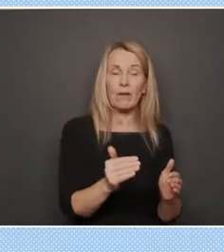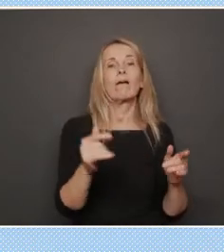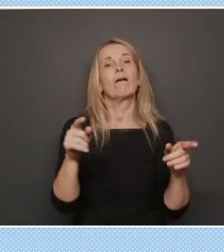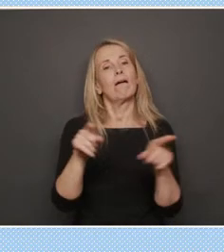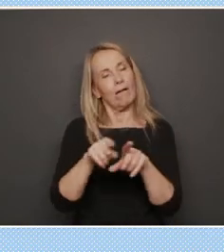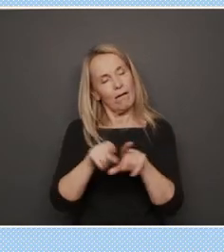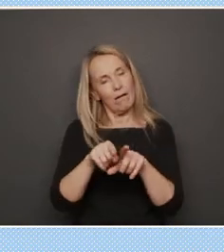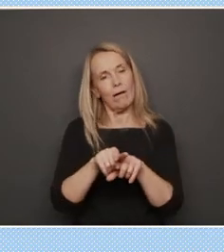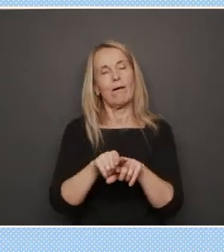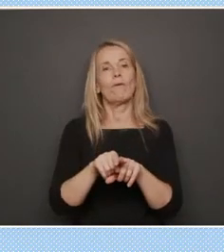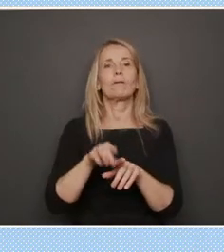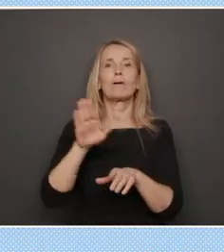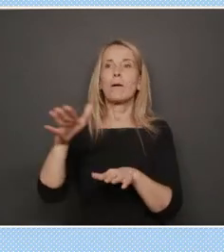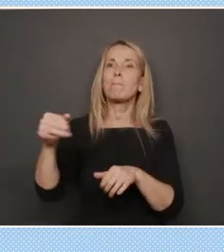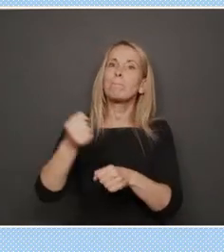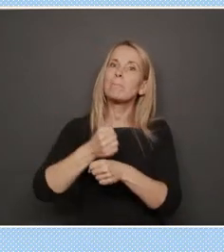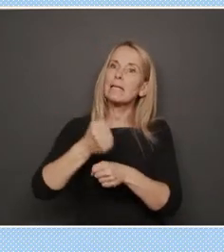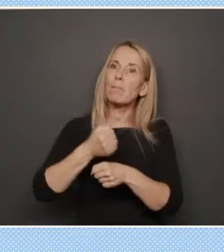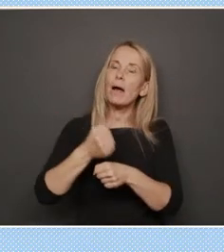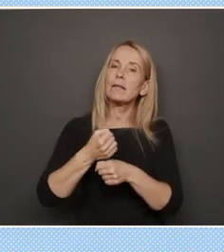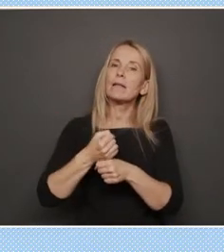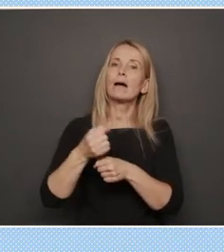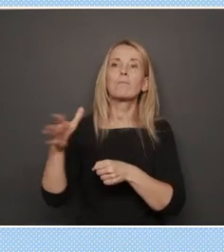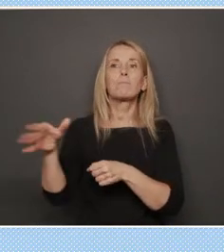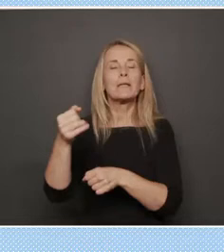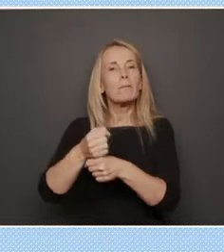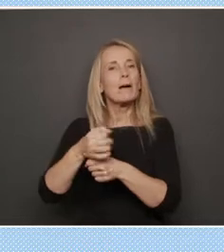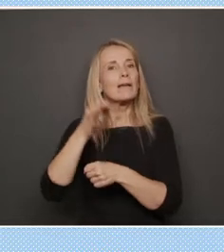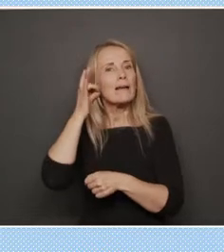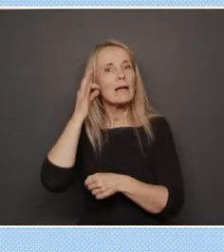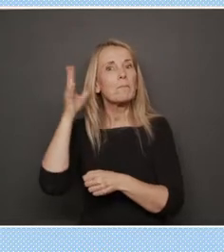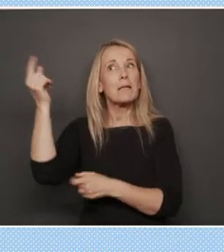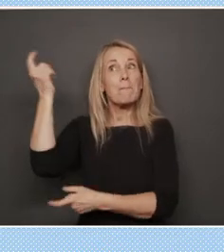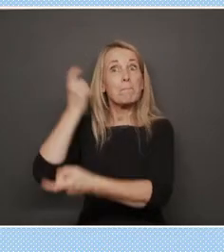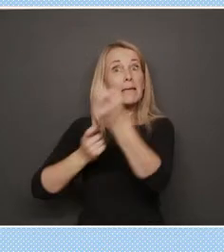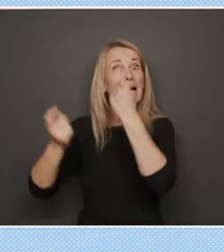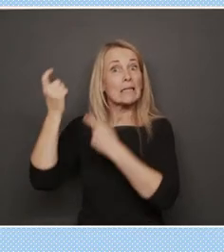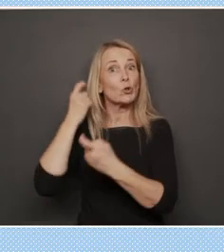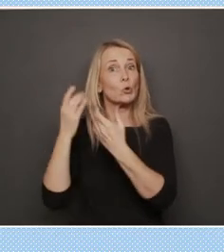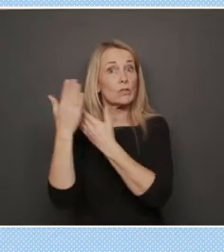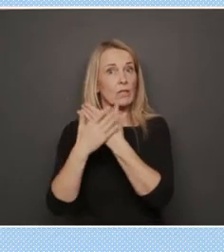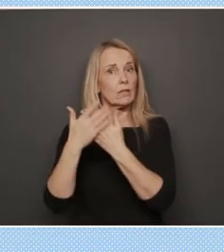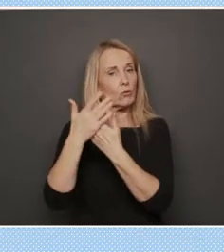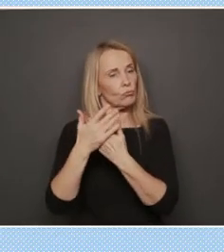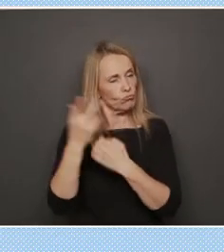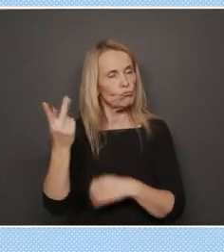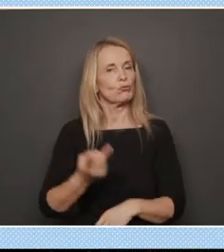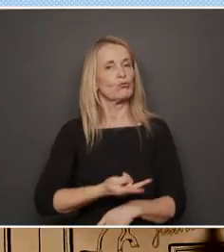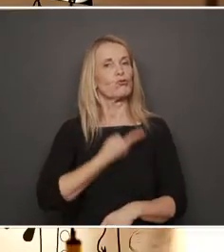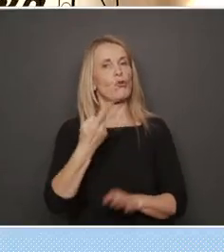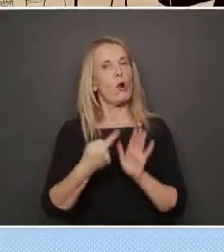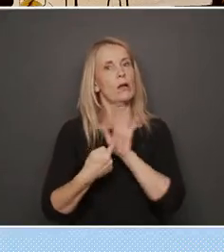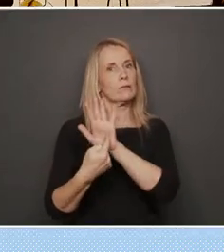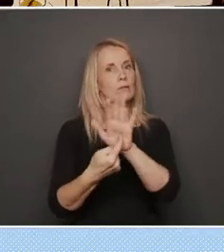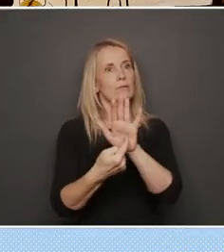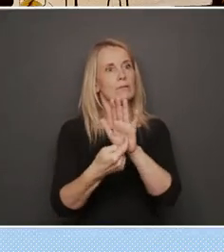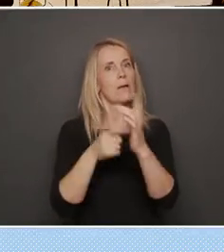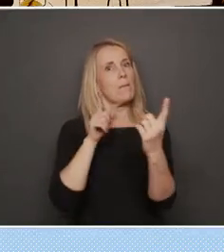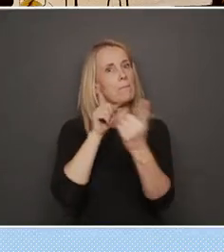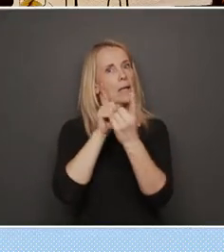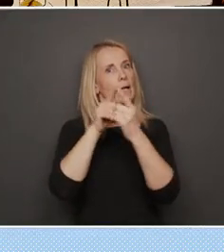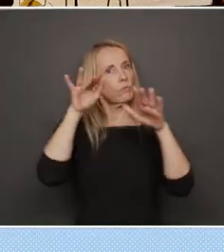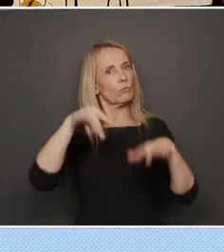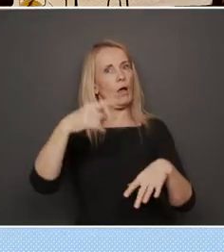ist auch auf seine Mitarbeiter und Mitarbeiterinnen mit Migrationshintergrund sehr stolz. Die Begegnung auf